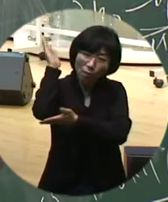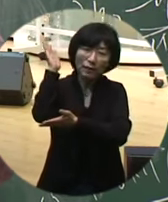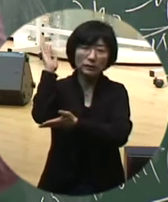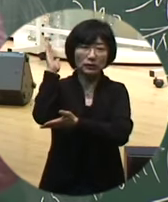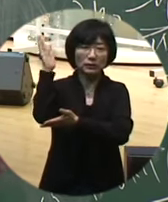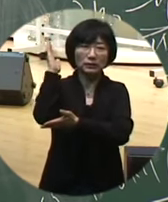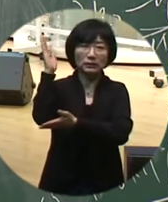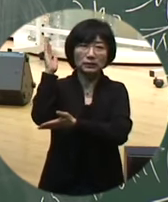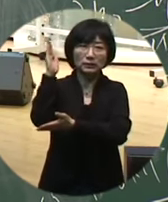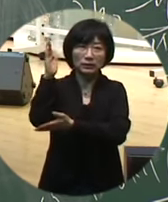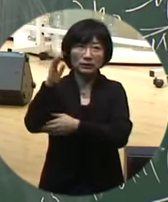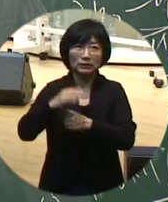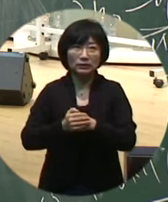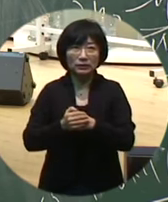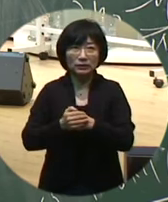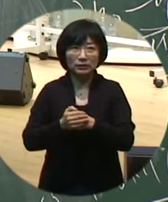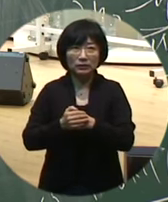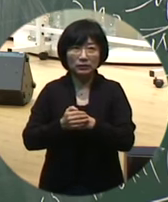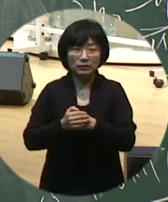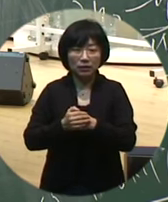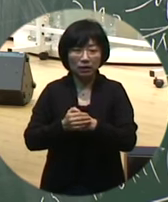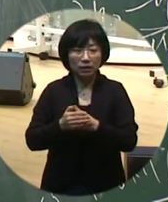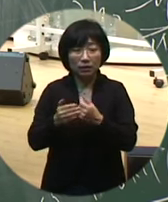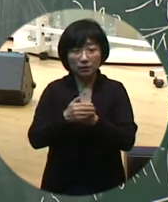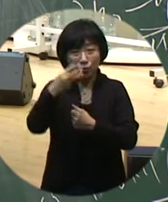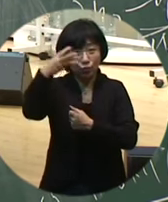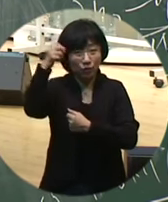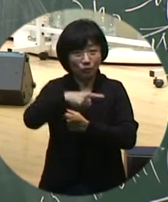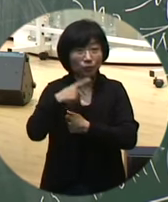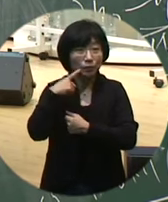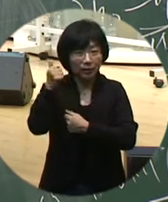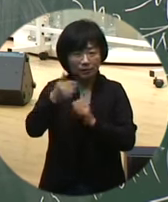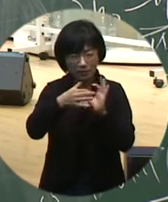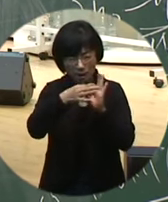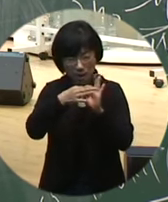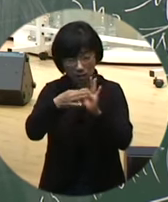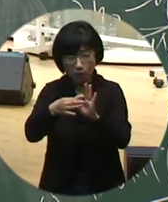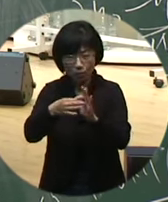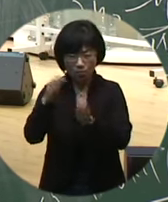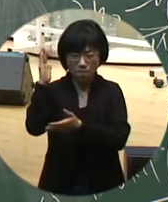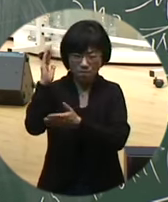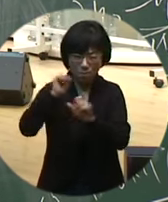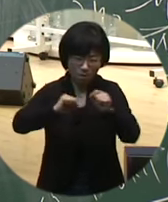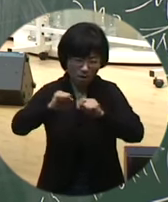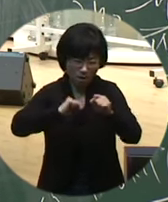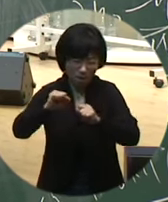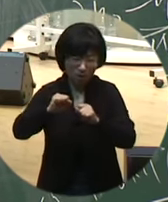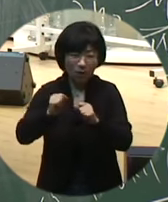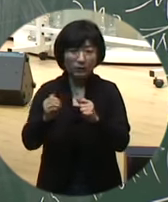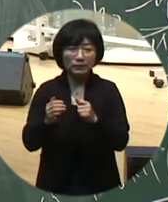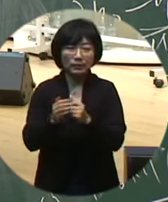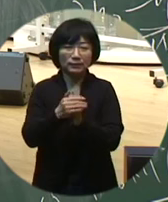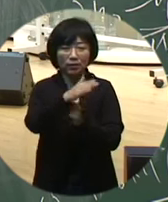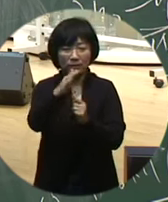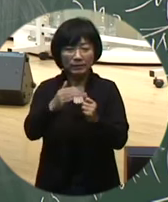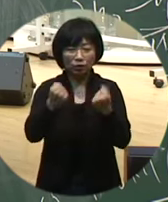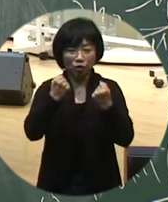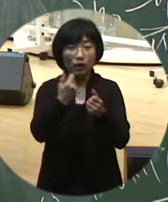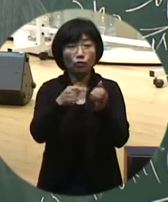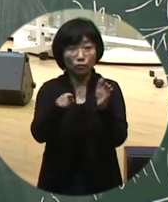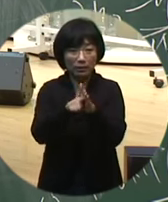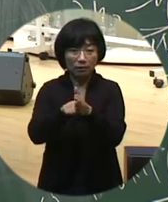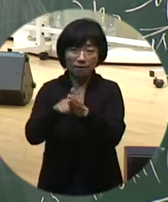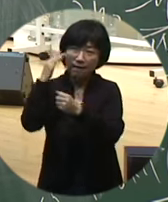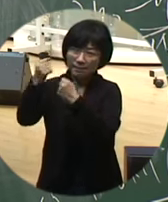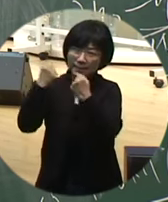leads missionary camp training. 아, 계속되는 사역에 목사님 건강을 위해서 또 하나님께서 힘 주시도록 여러분 계속